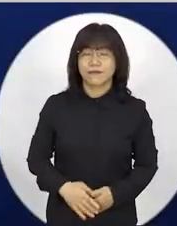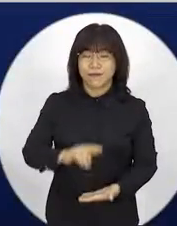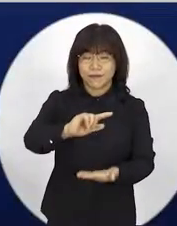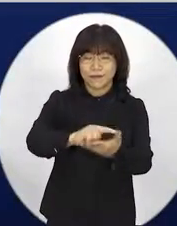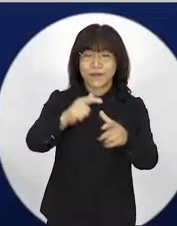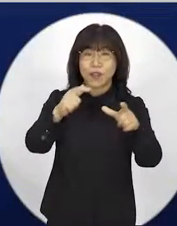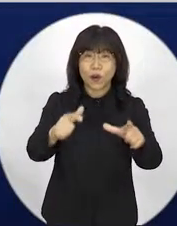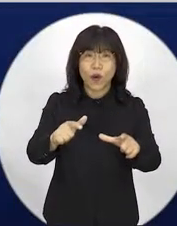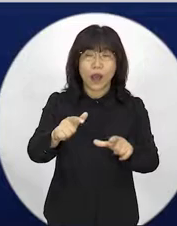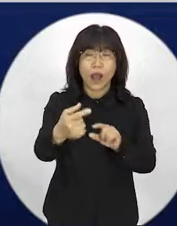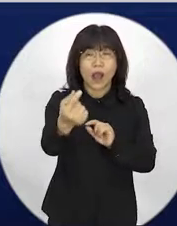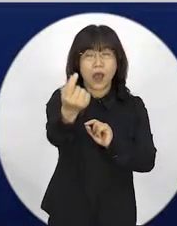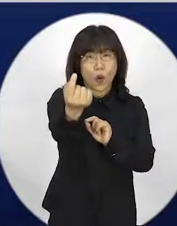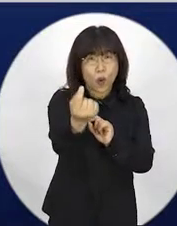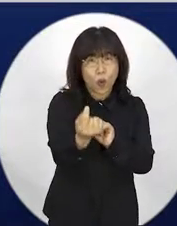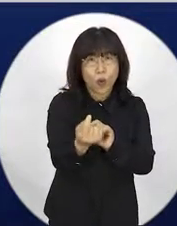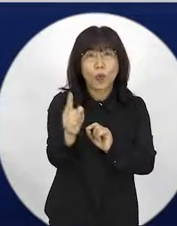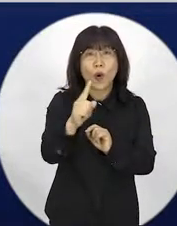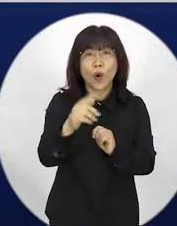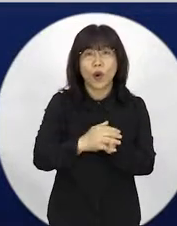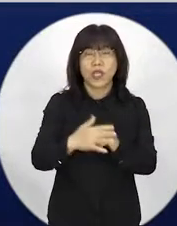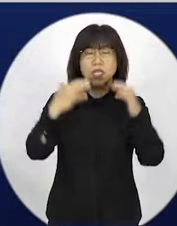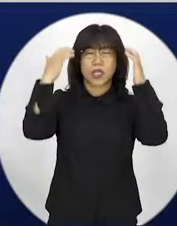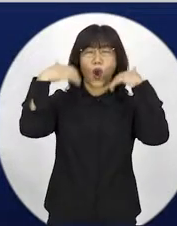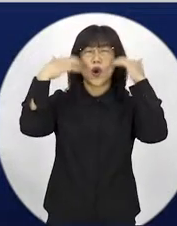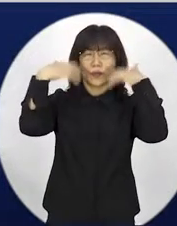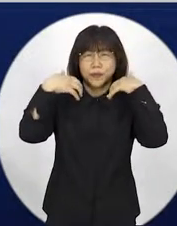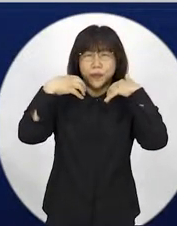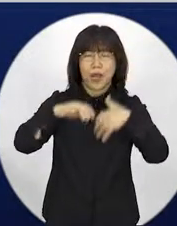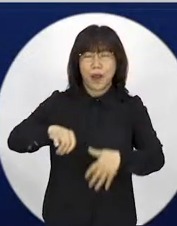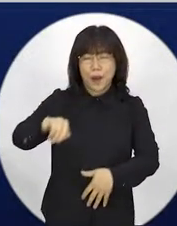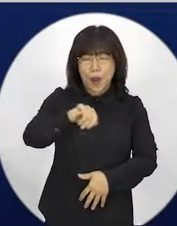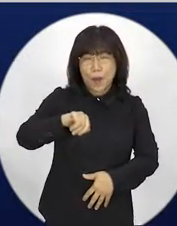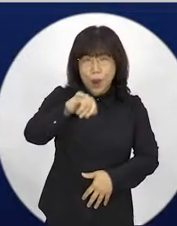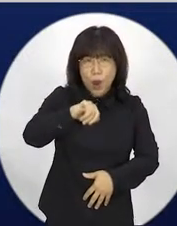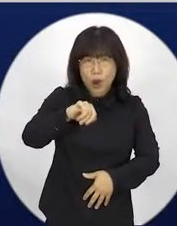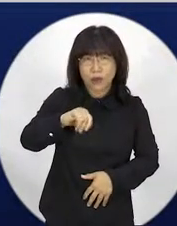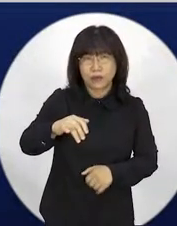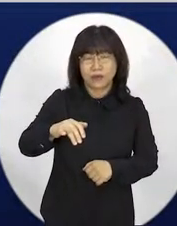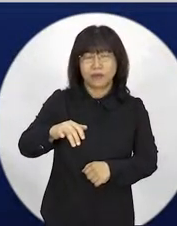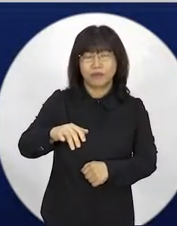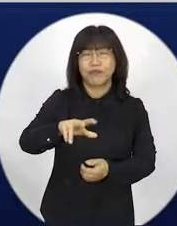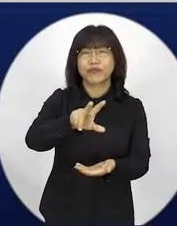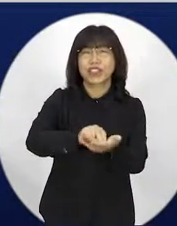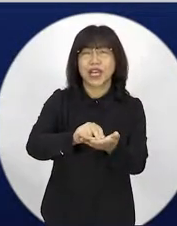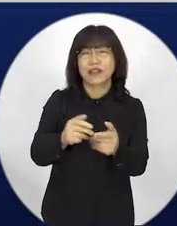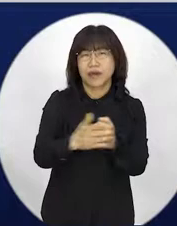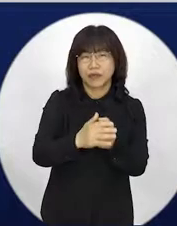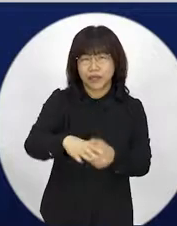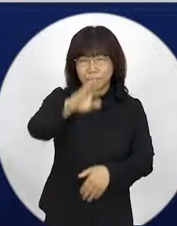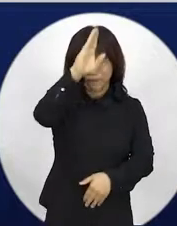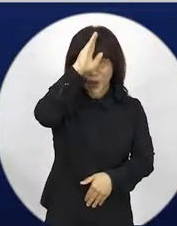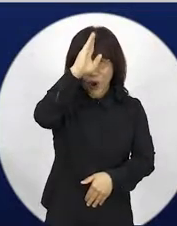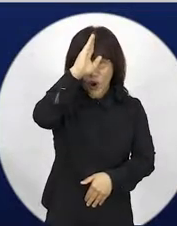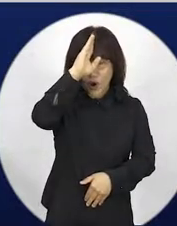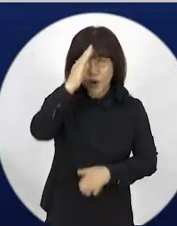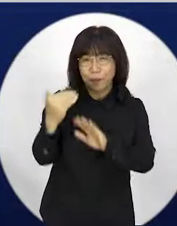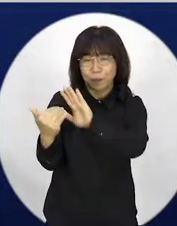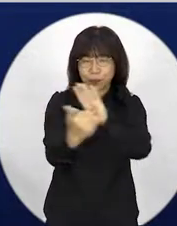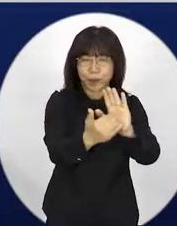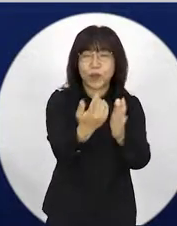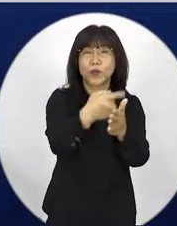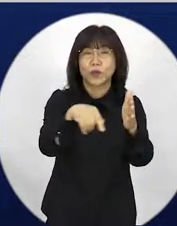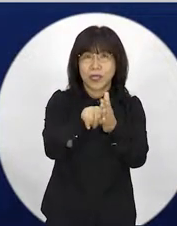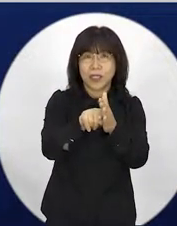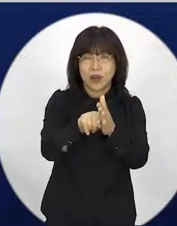강서구가 다가오는 여름철 해충으로 인한 말라리아 등 각종 가면 병을 예방하기 위해 보건소 자체 방역 기동 반을